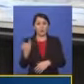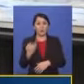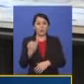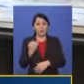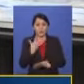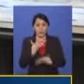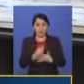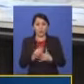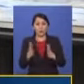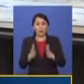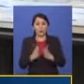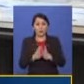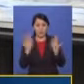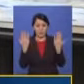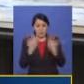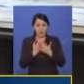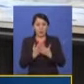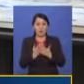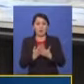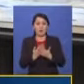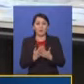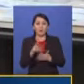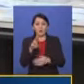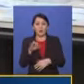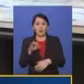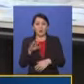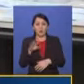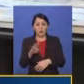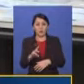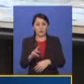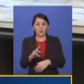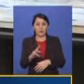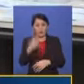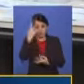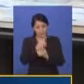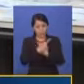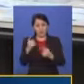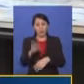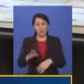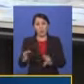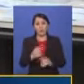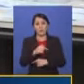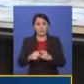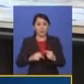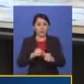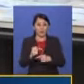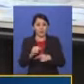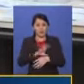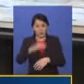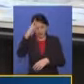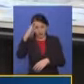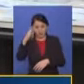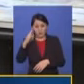үйіне әкетіп оқи алады. Және өзіміздің жергілікті ақын жазушыларымыздың да еңбектері бар. Облыстық іскер әйелдер қауымдастығы шығарған